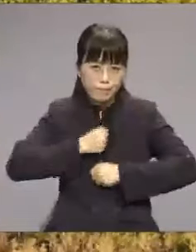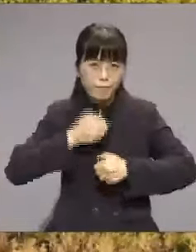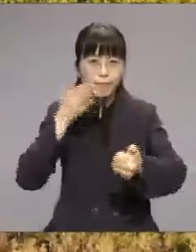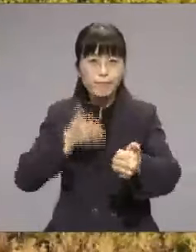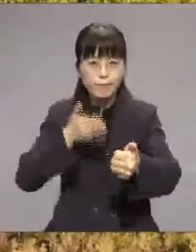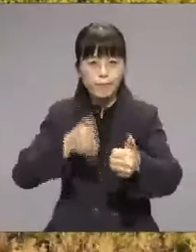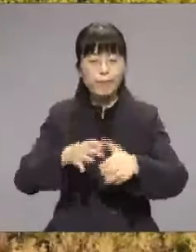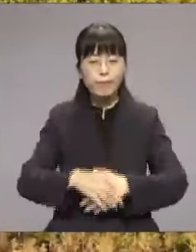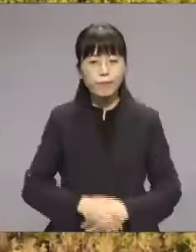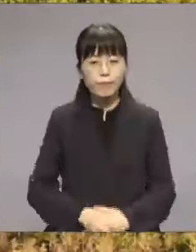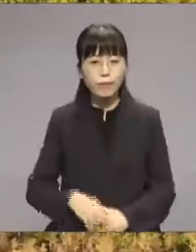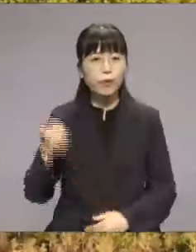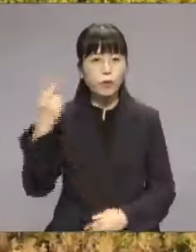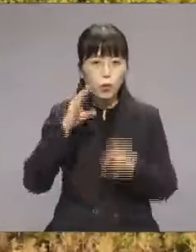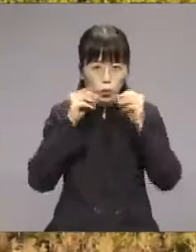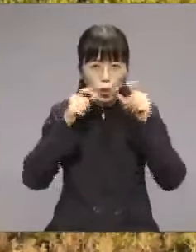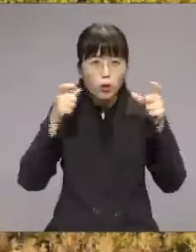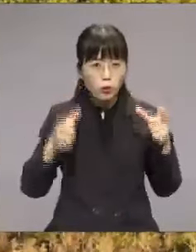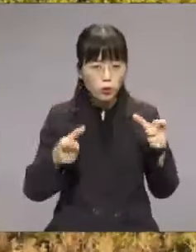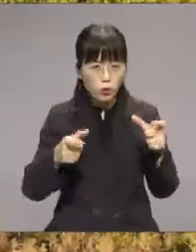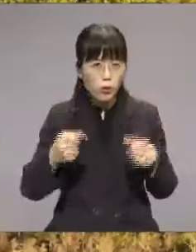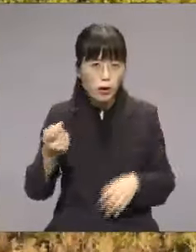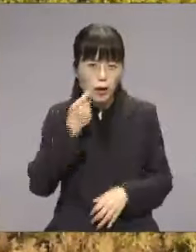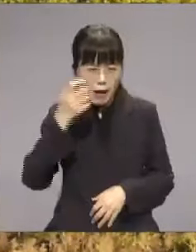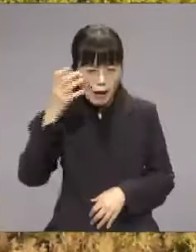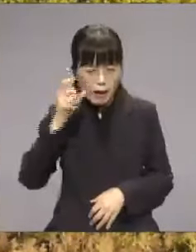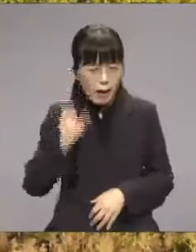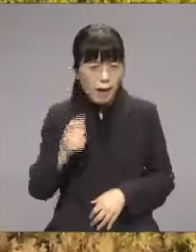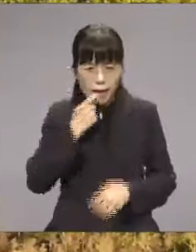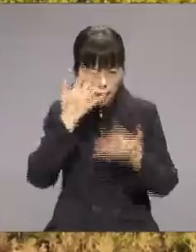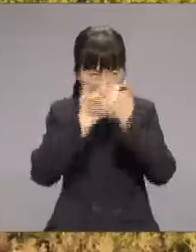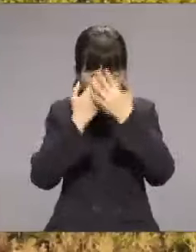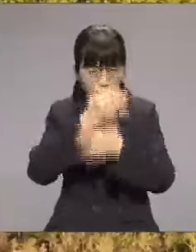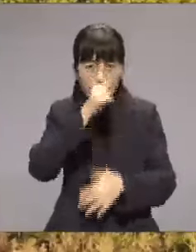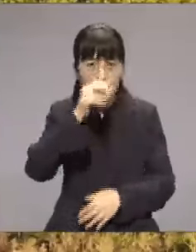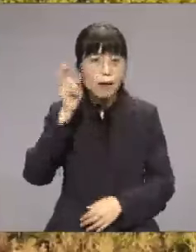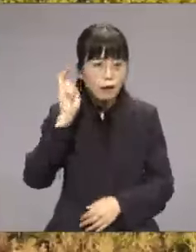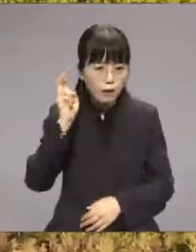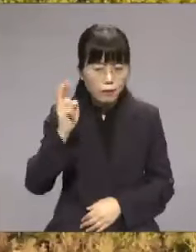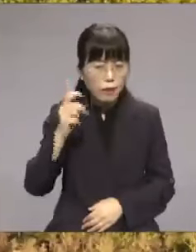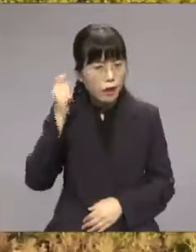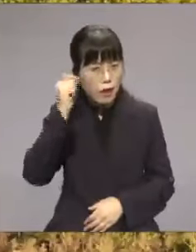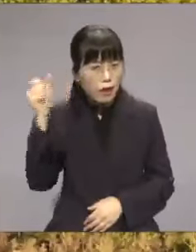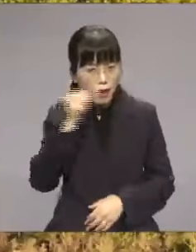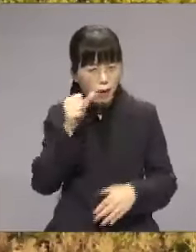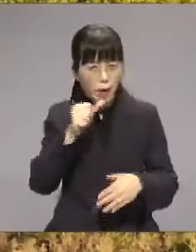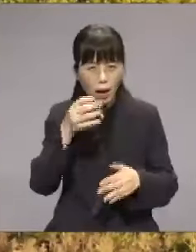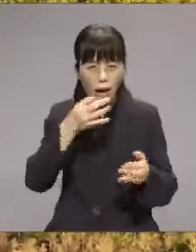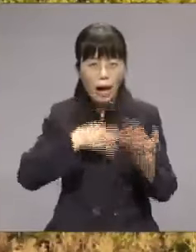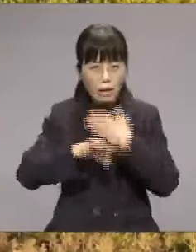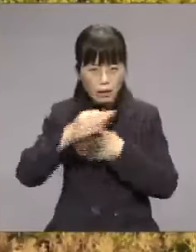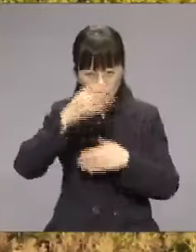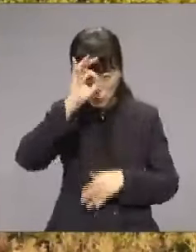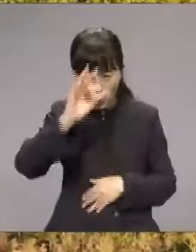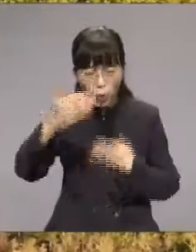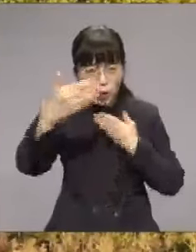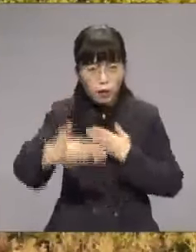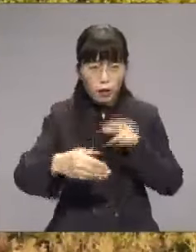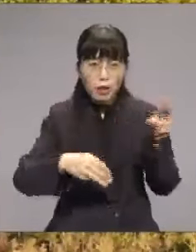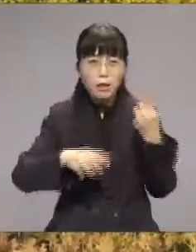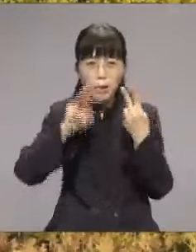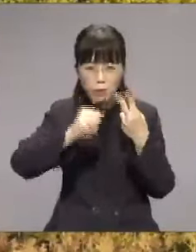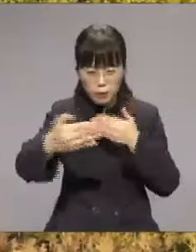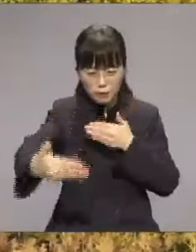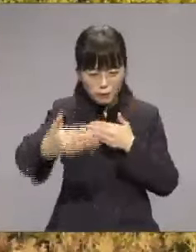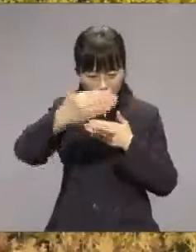유의하셔야겠습니다 또 내륙 지역에서는 짙은 안개도 주의하셔야겠는데요 새벽부터 아침까지 가시 거리가 200m